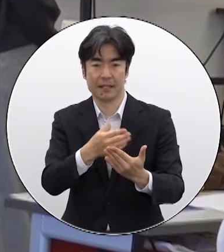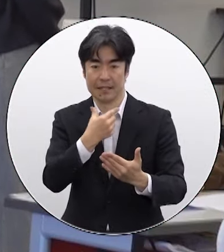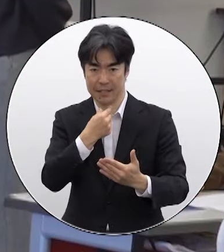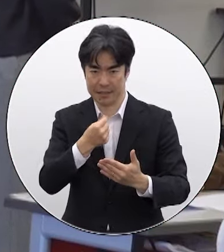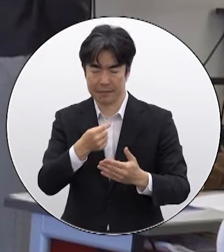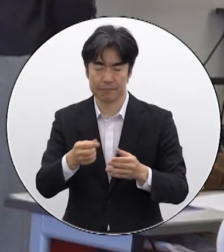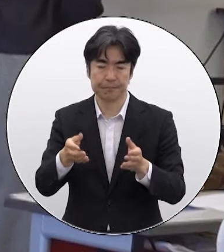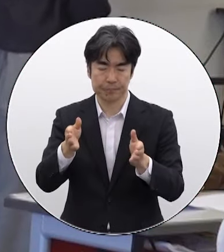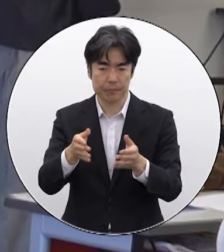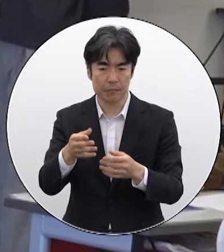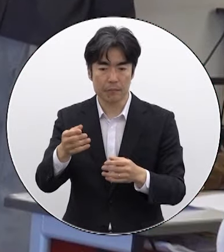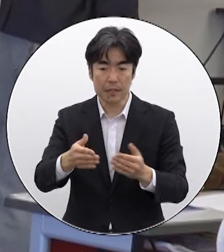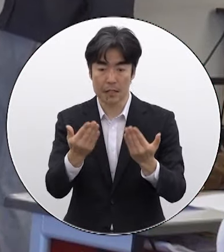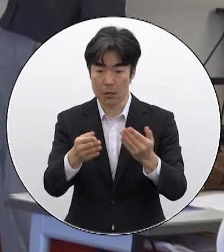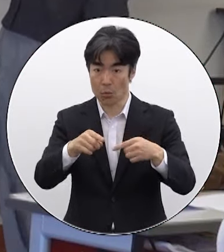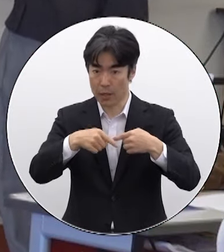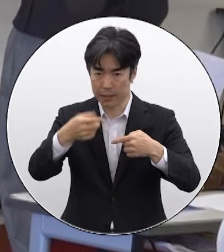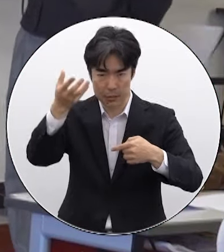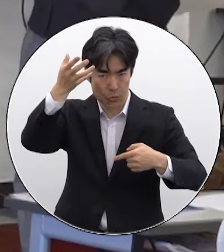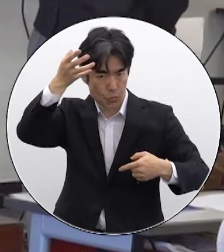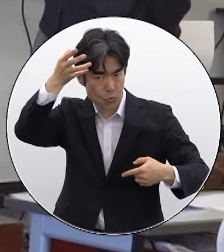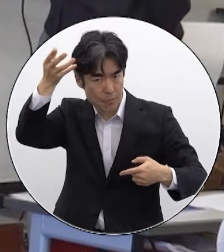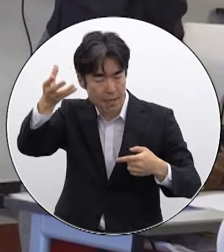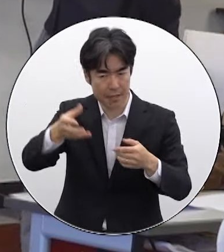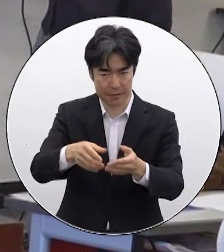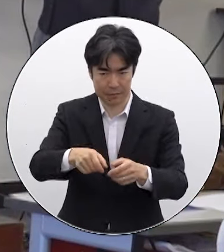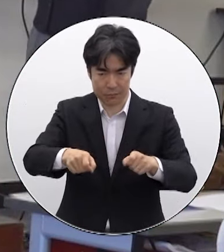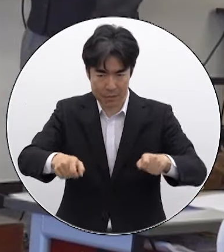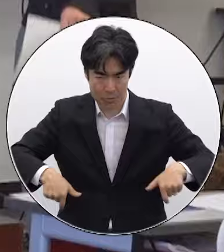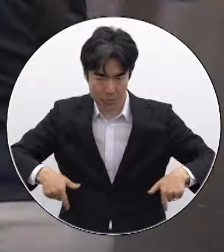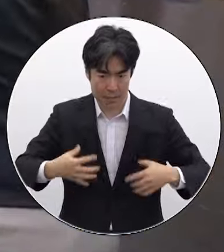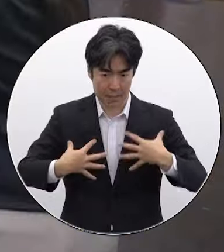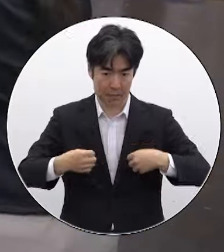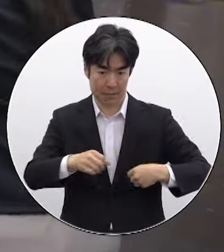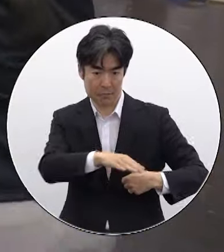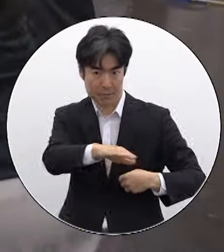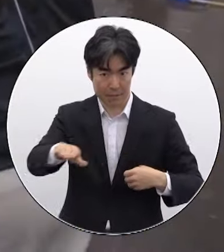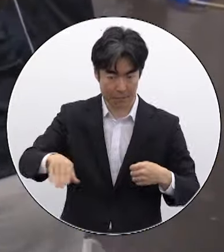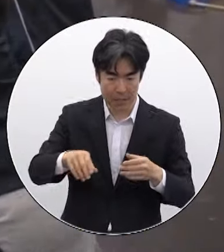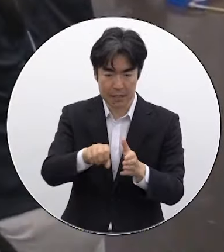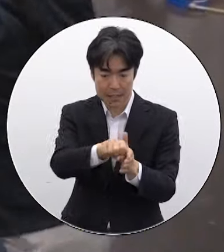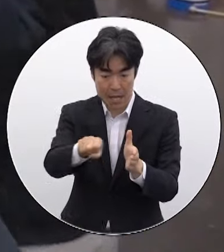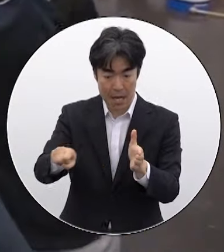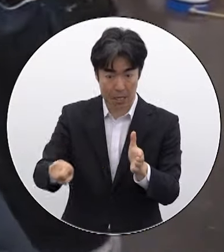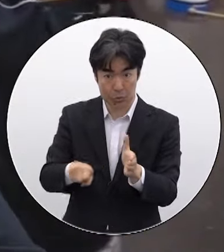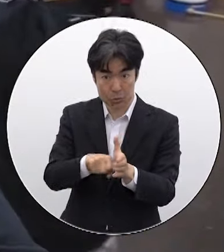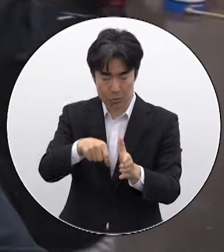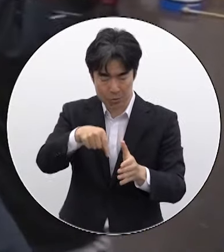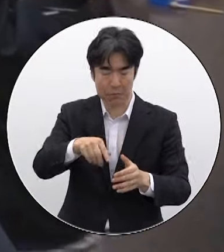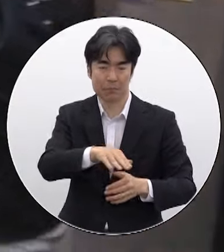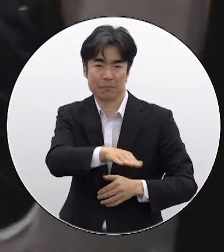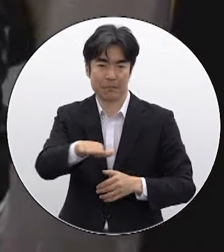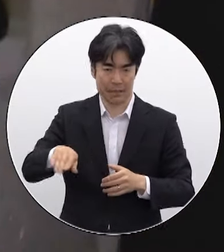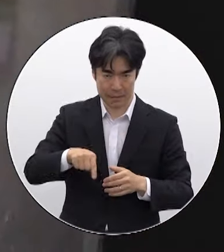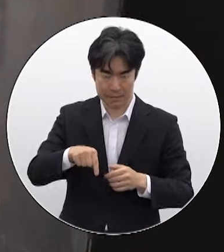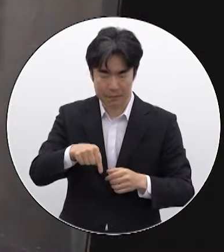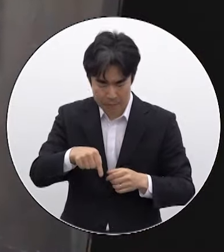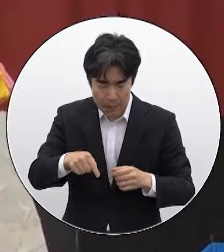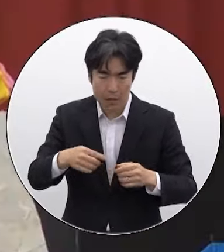夢に向けて一歩を踏み出した越谷保育専門学校人形劇団ルリコサークルの学生た